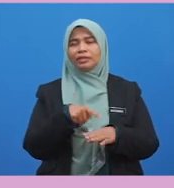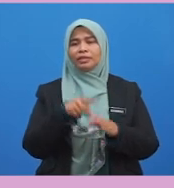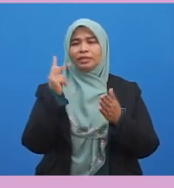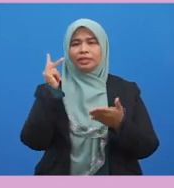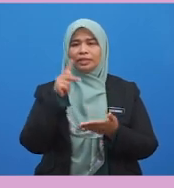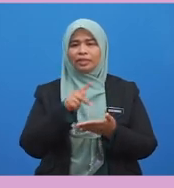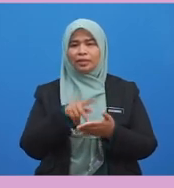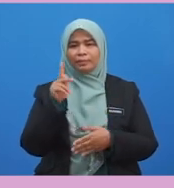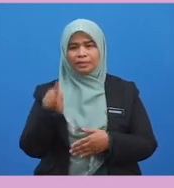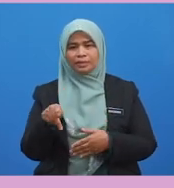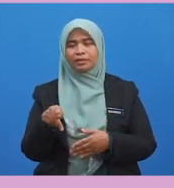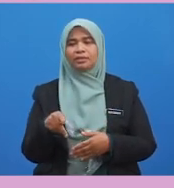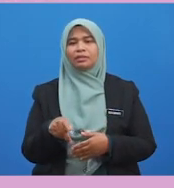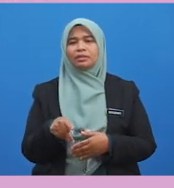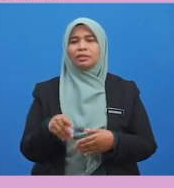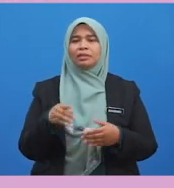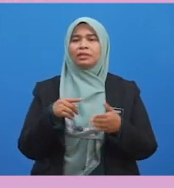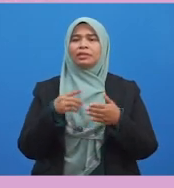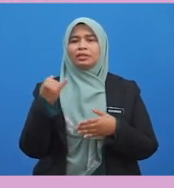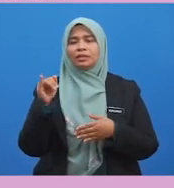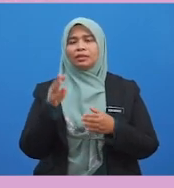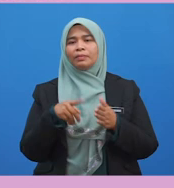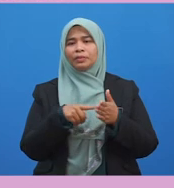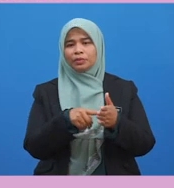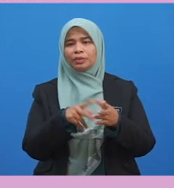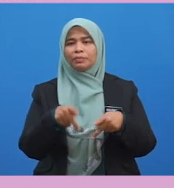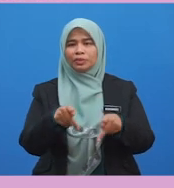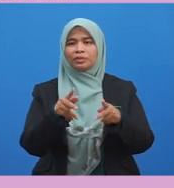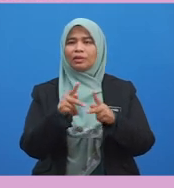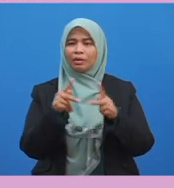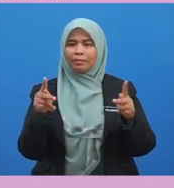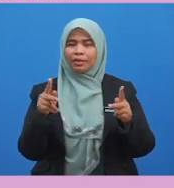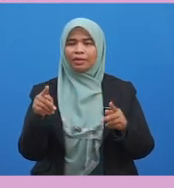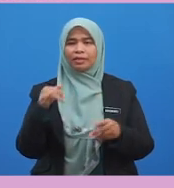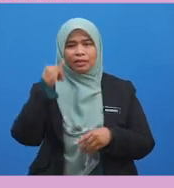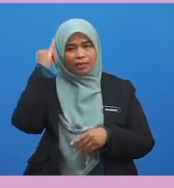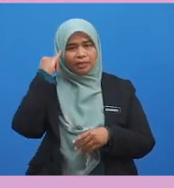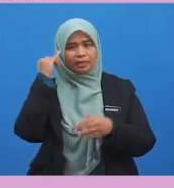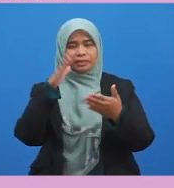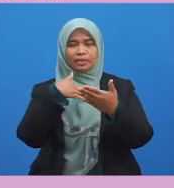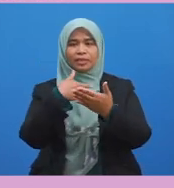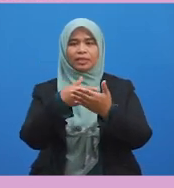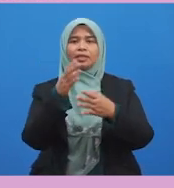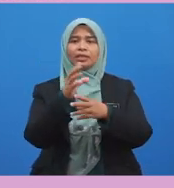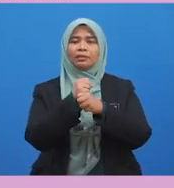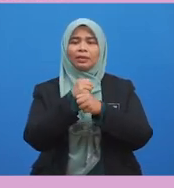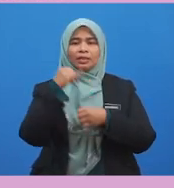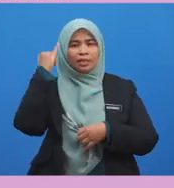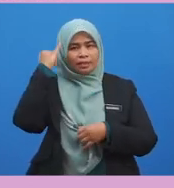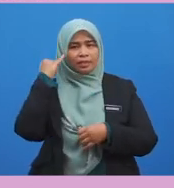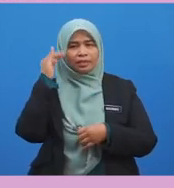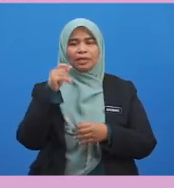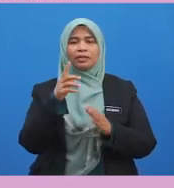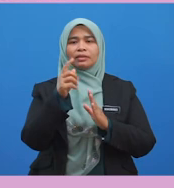telah dikenal pasti. Kedua, ia menunjukkan proses